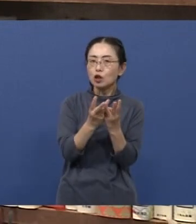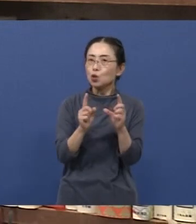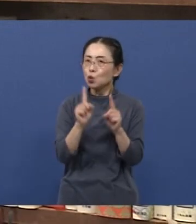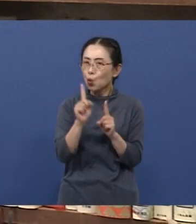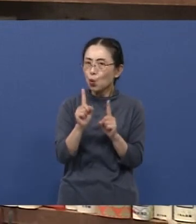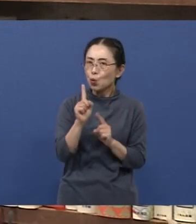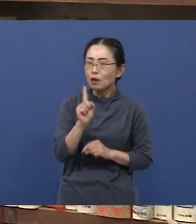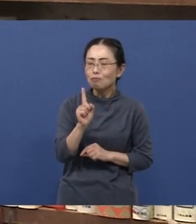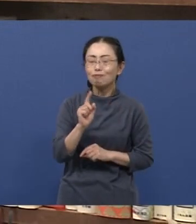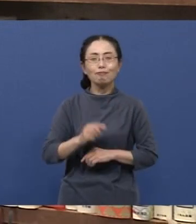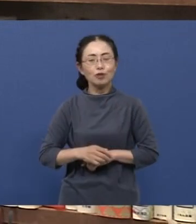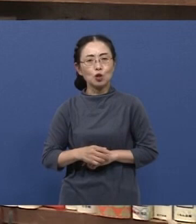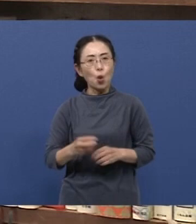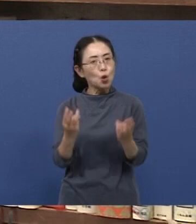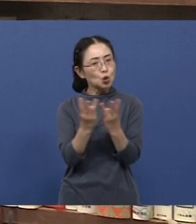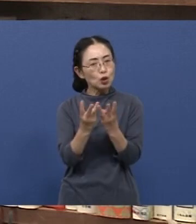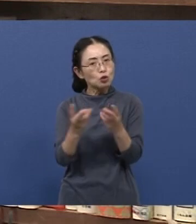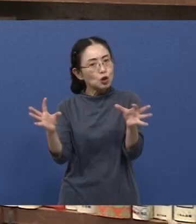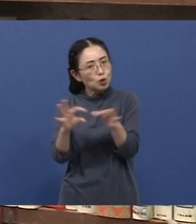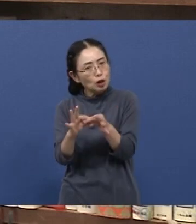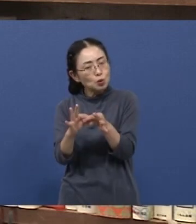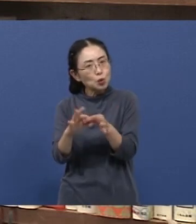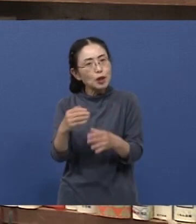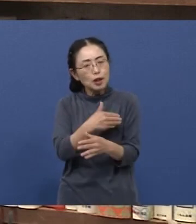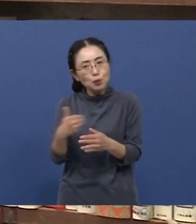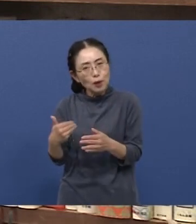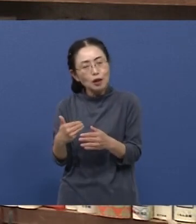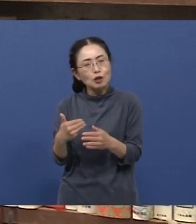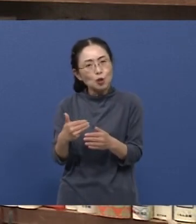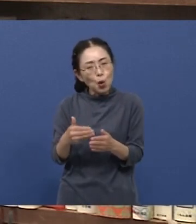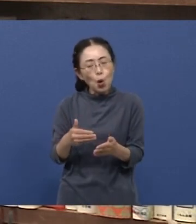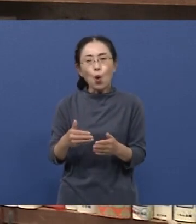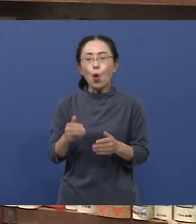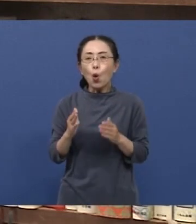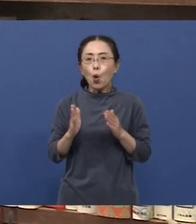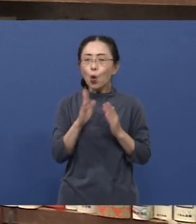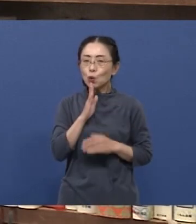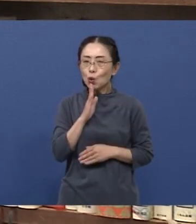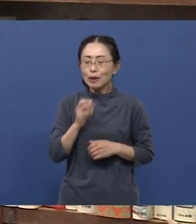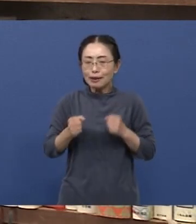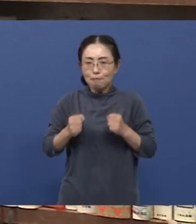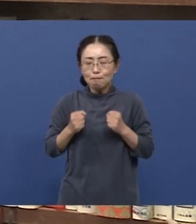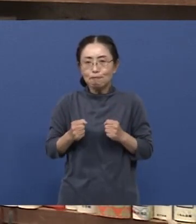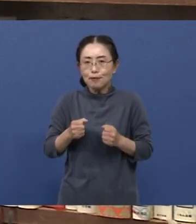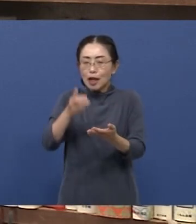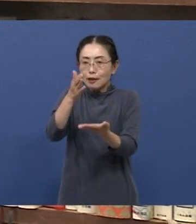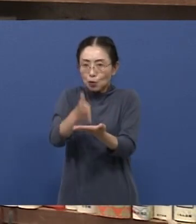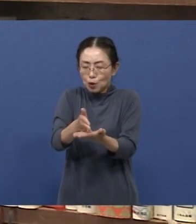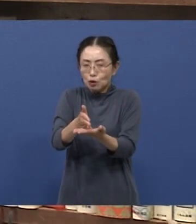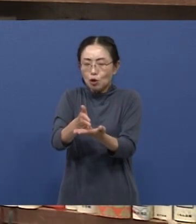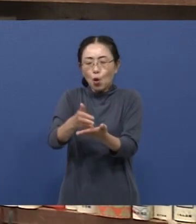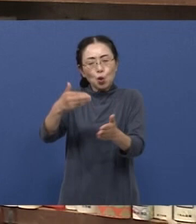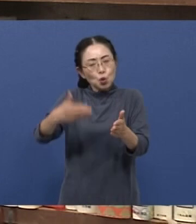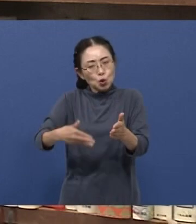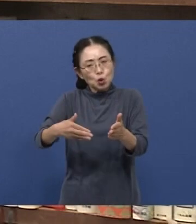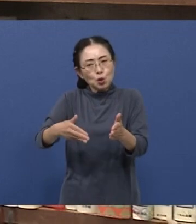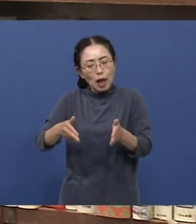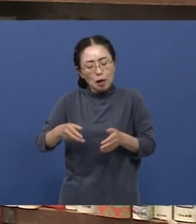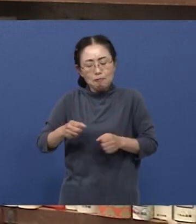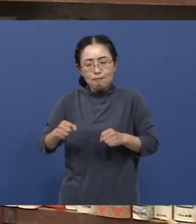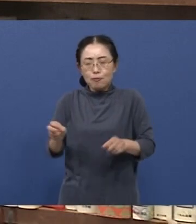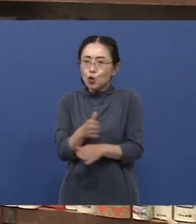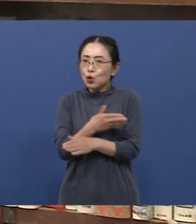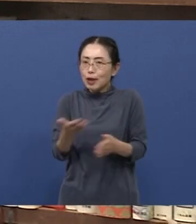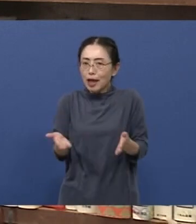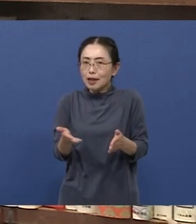それも数学につながってきますし、それが本来ほんまにたどり着いているのかとか、ちょっと休憩してたんじゃないかとかいうのも